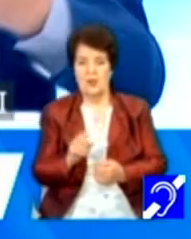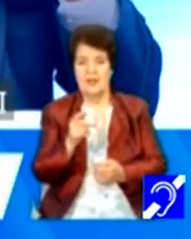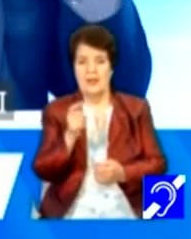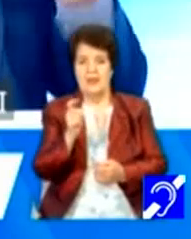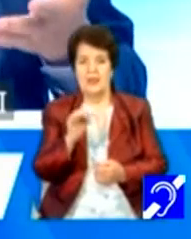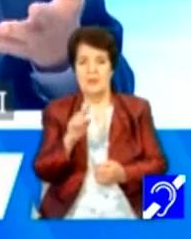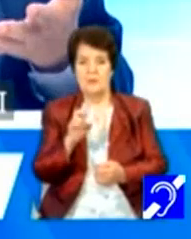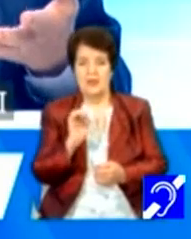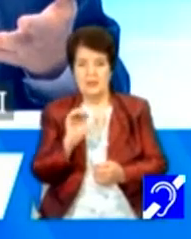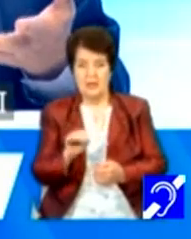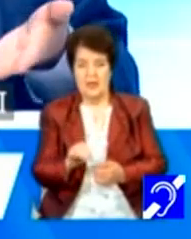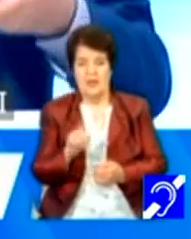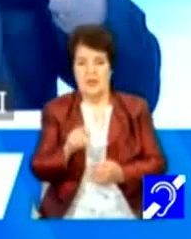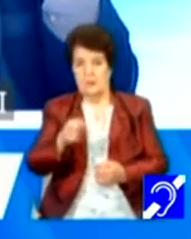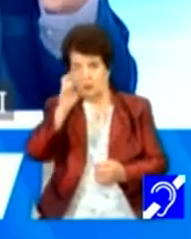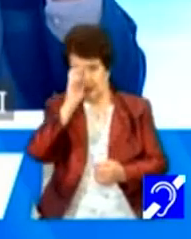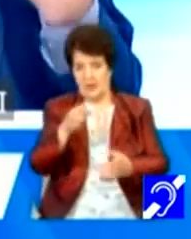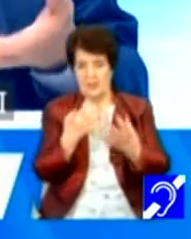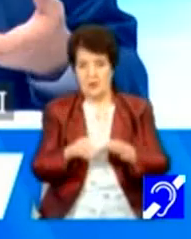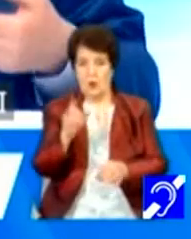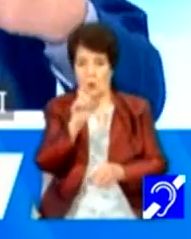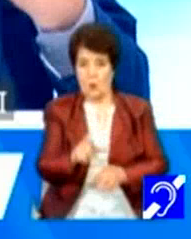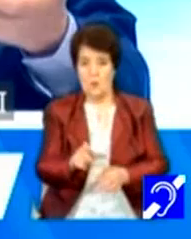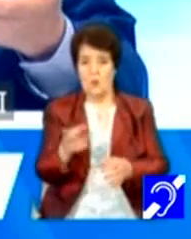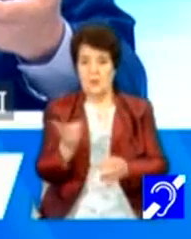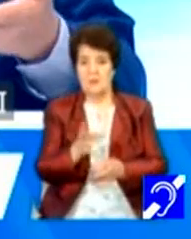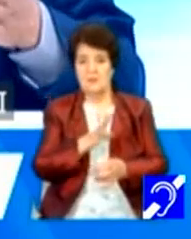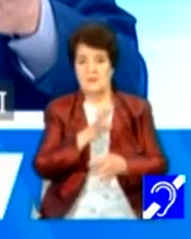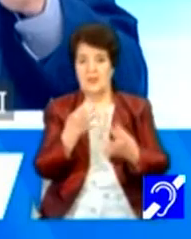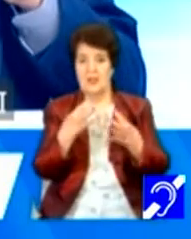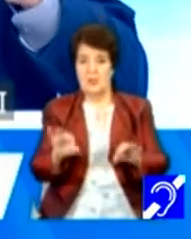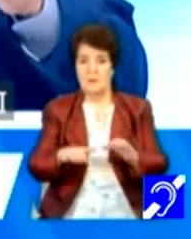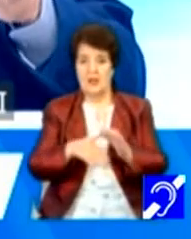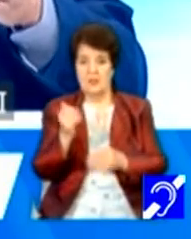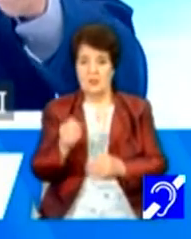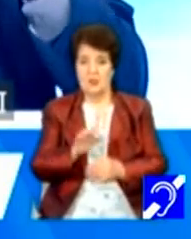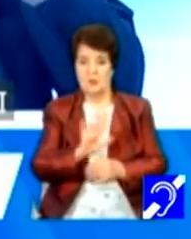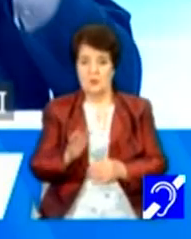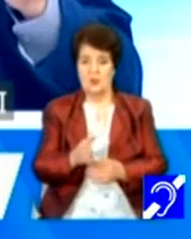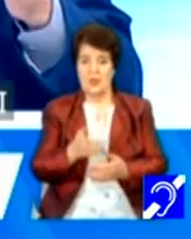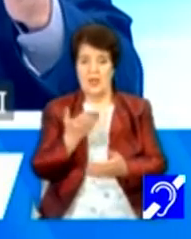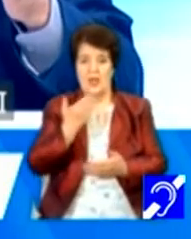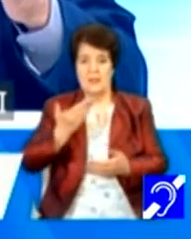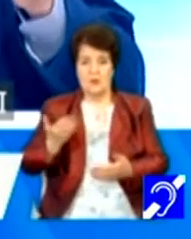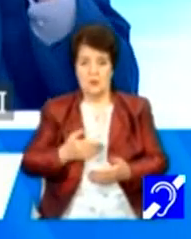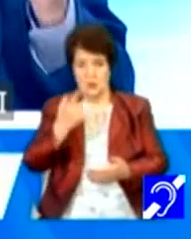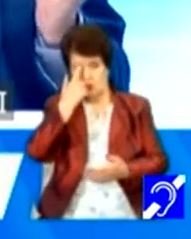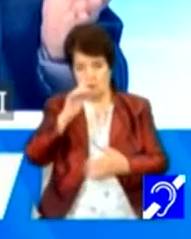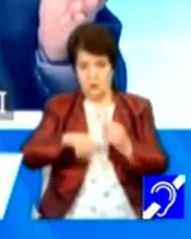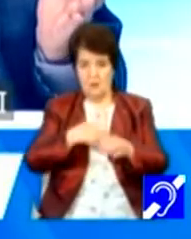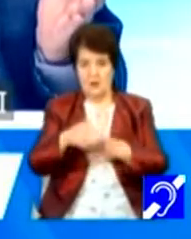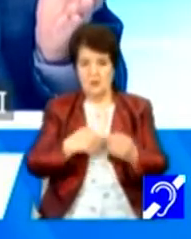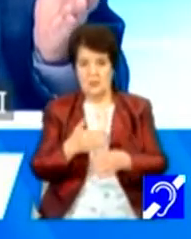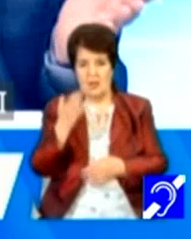oamenilor. Pentru că într-o țară democratică omul trebuie să fie liber în alegere. Nu să fie direcționat, bâmăcit la cap că